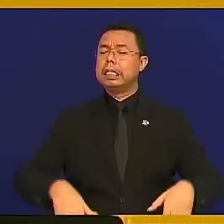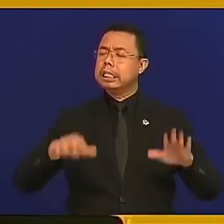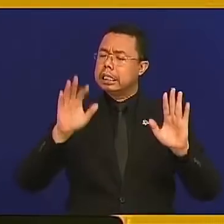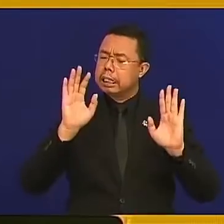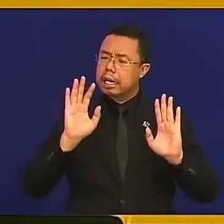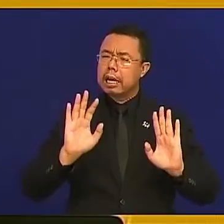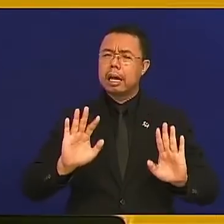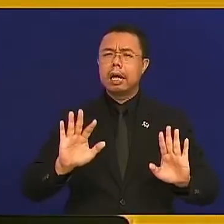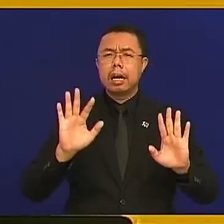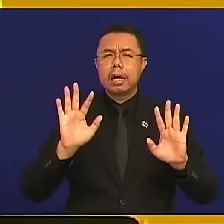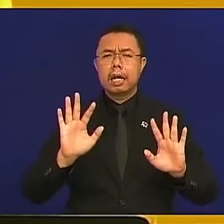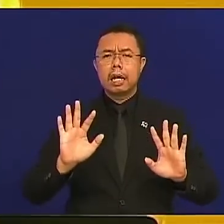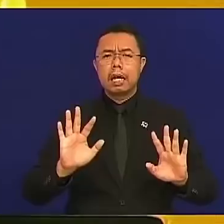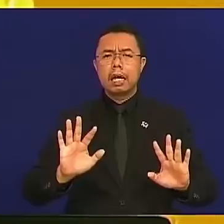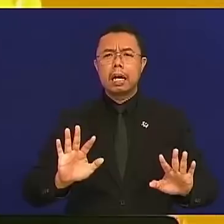begitu